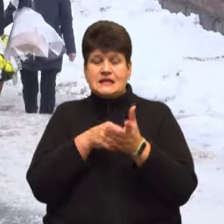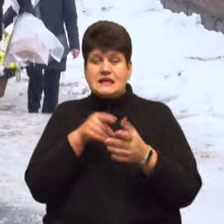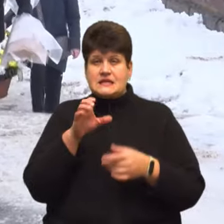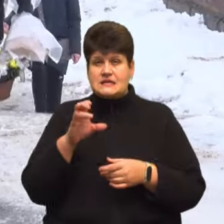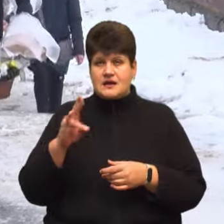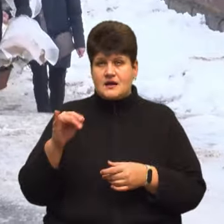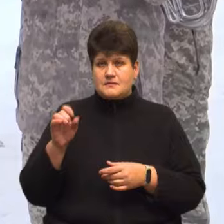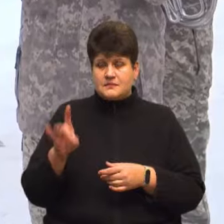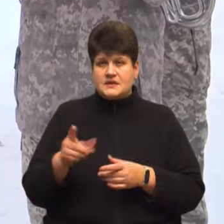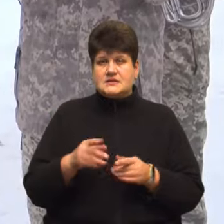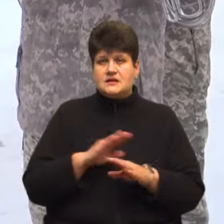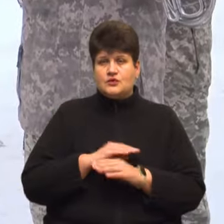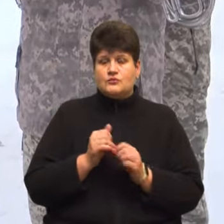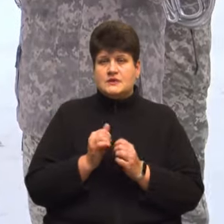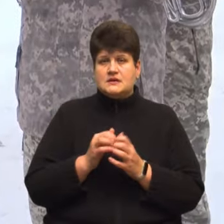на